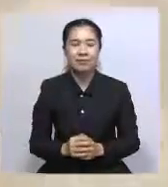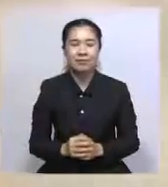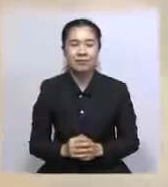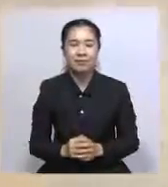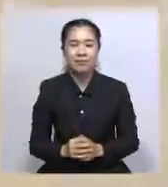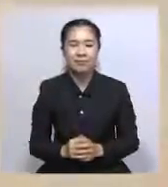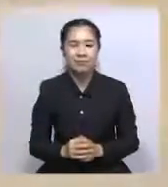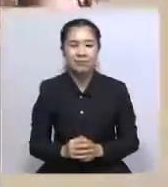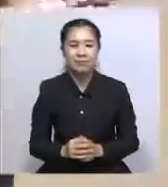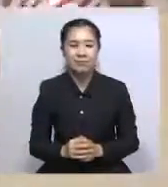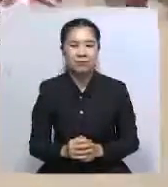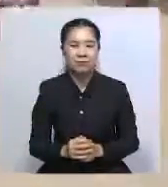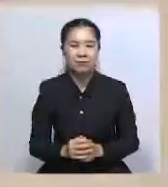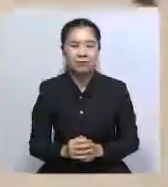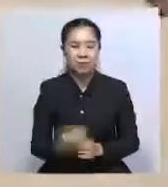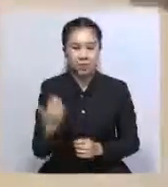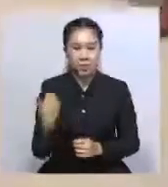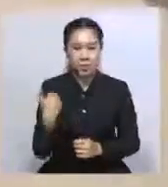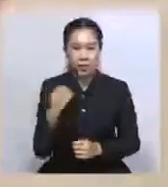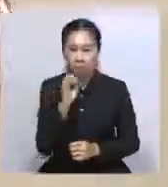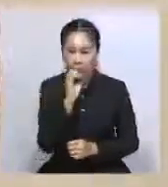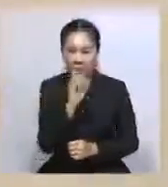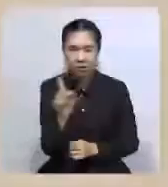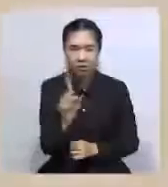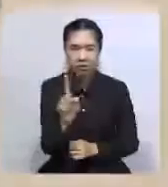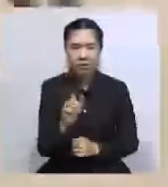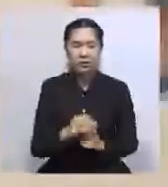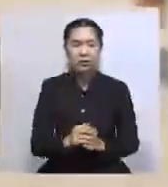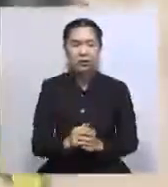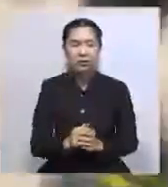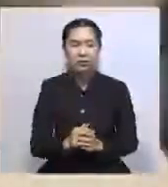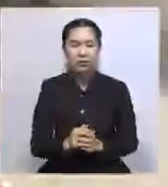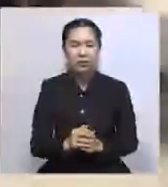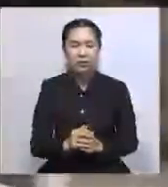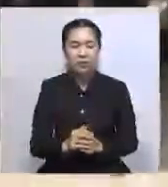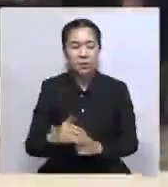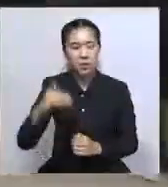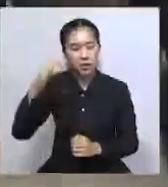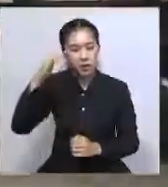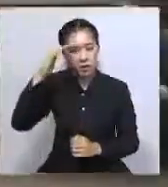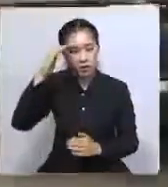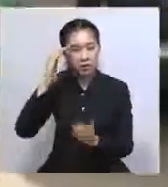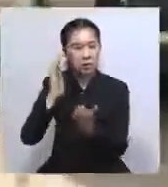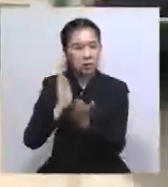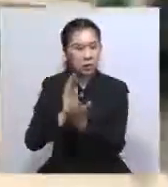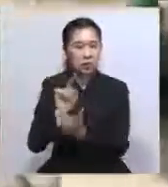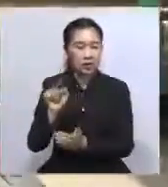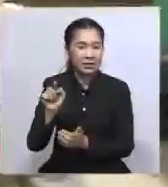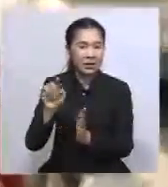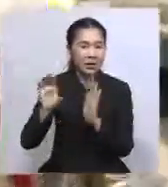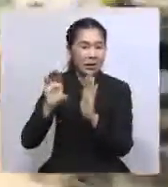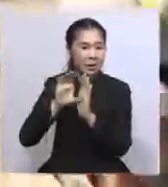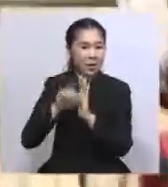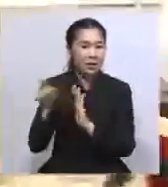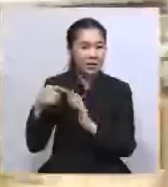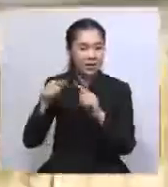นอกจากนี้นะครับท่านวีระชัยเองยังได้พูดถึงนะครับกรณีของพันตำรวจโทสันทนะประยุรรัตน์นะครับท่านนี้นะครับที่พย